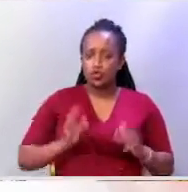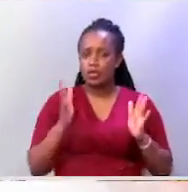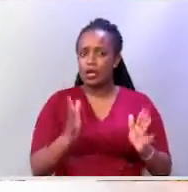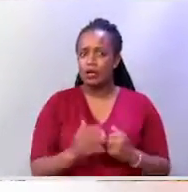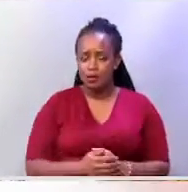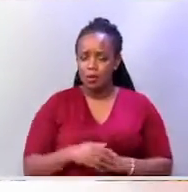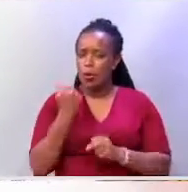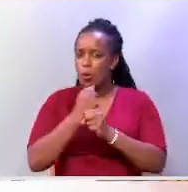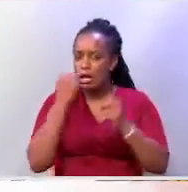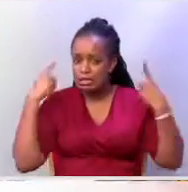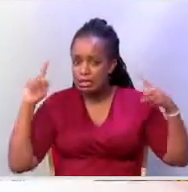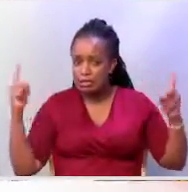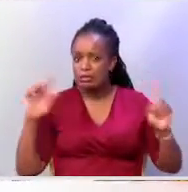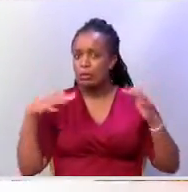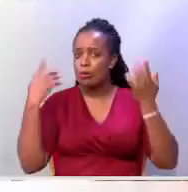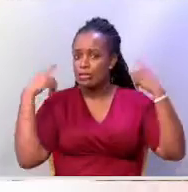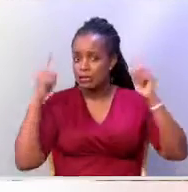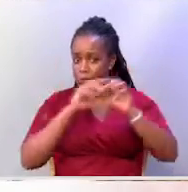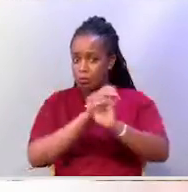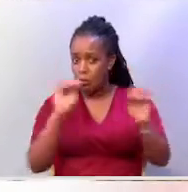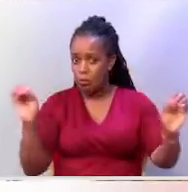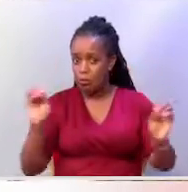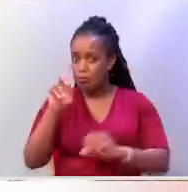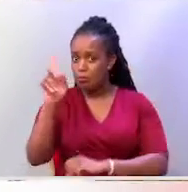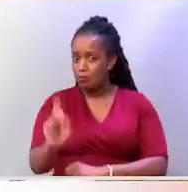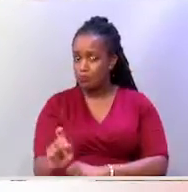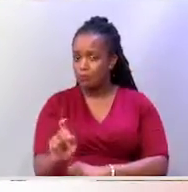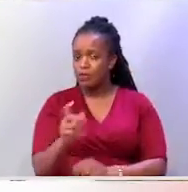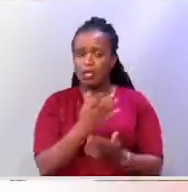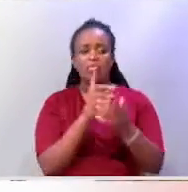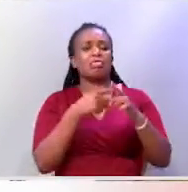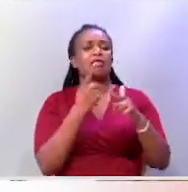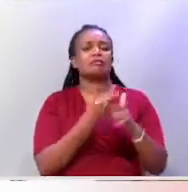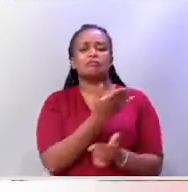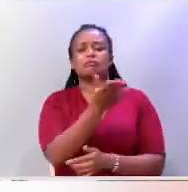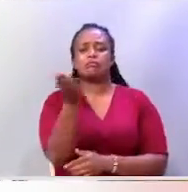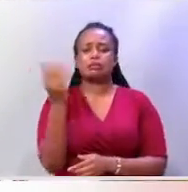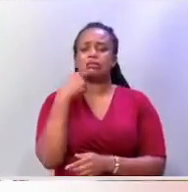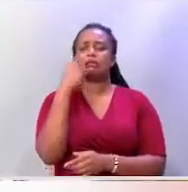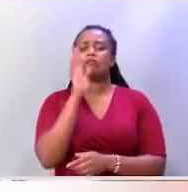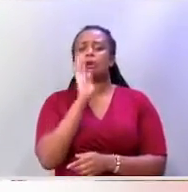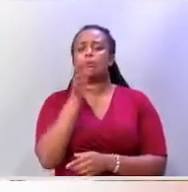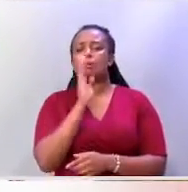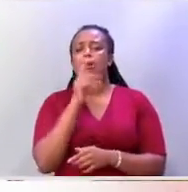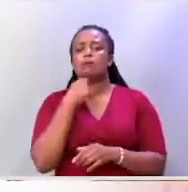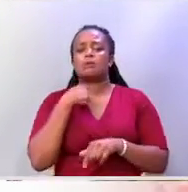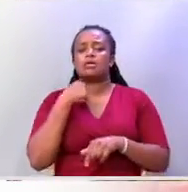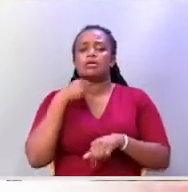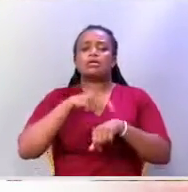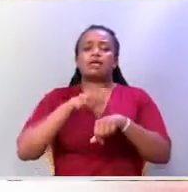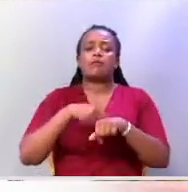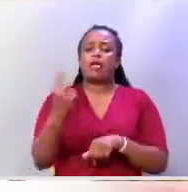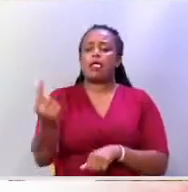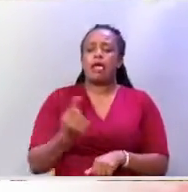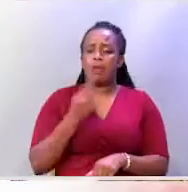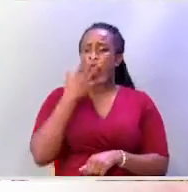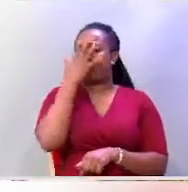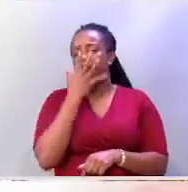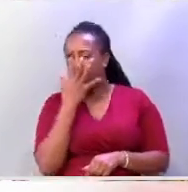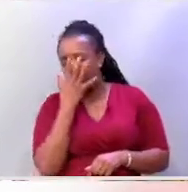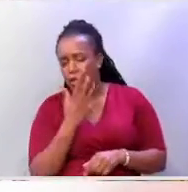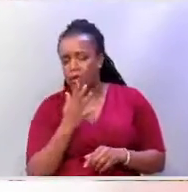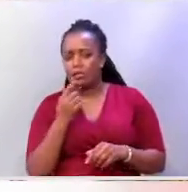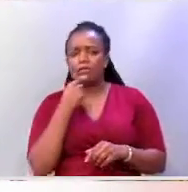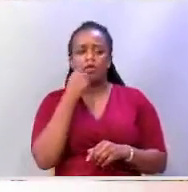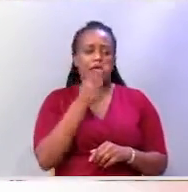Kazi imefanyika ama haijafanyika? Lavu niambie sasa, nikuja hapa niziseme maneno eti nione haya eti wewe